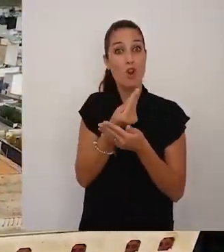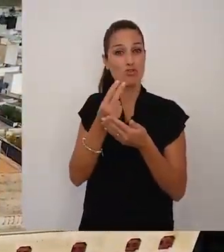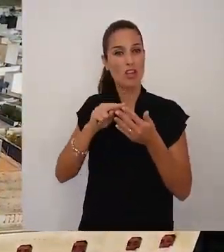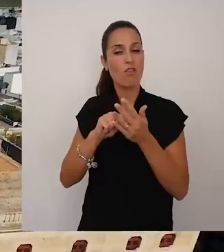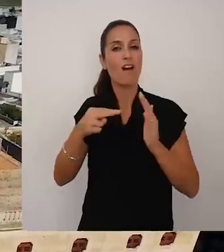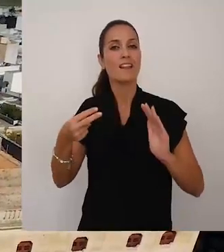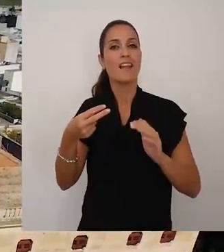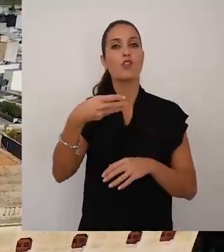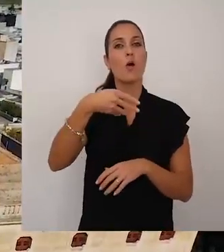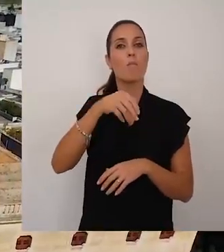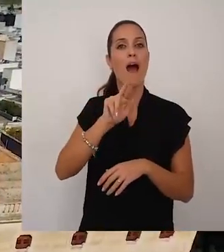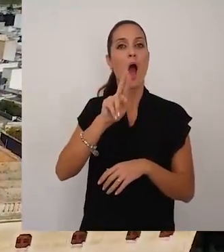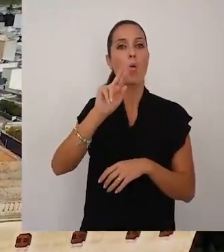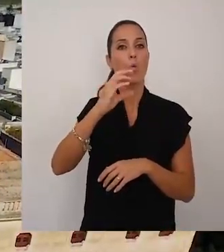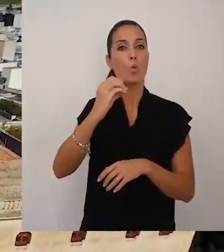Manieri.